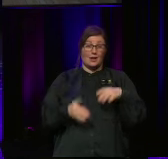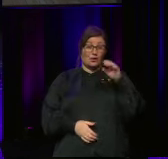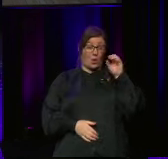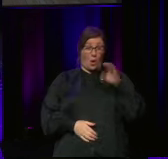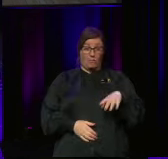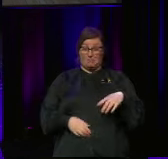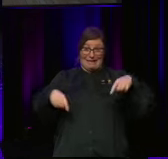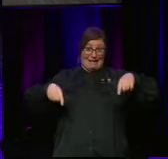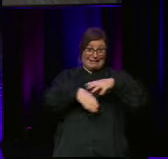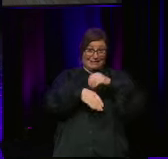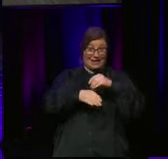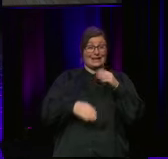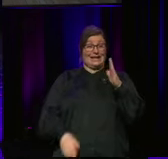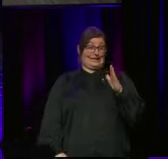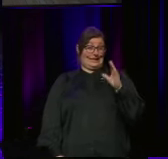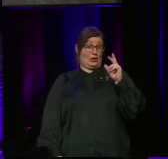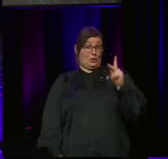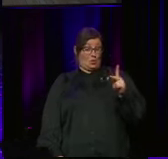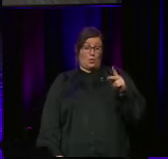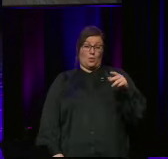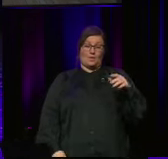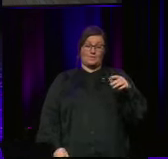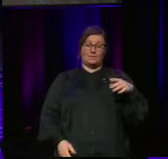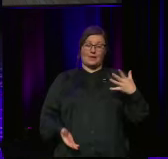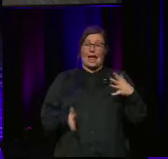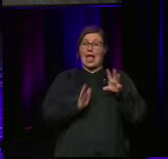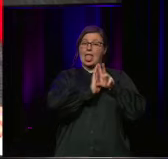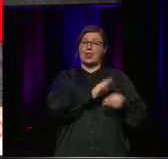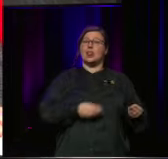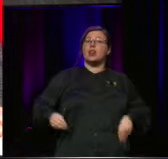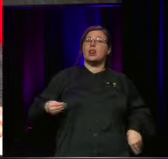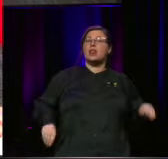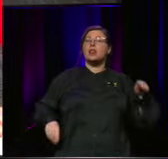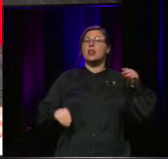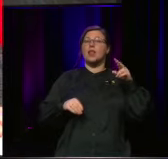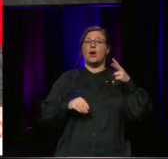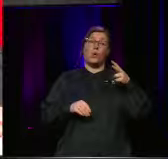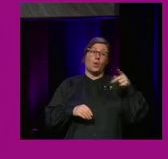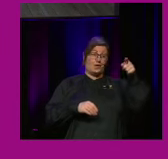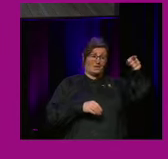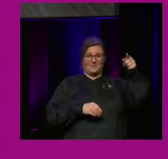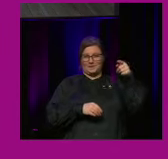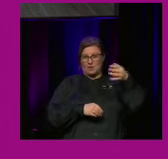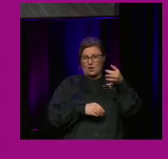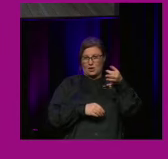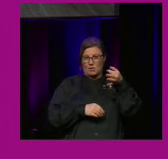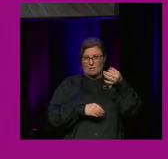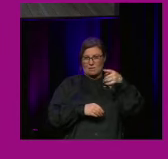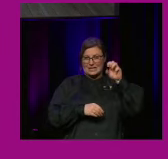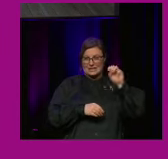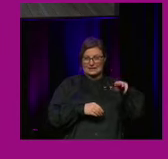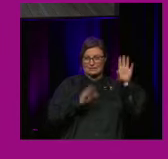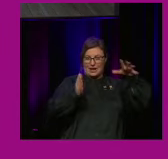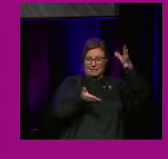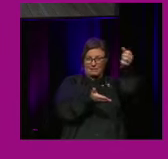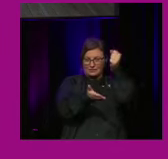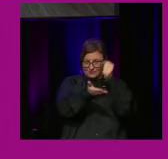som är korrupt och är tillsatt av en populistisk regering